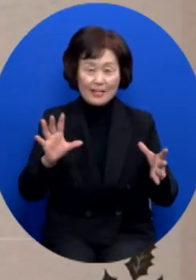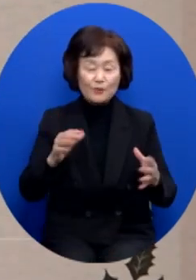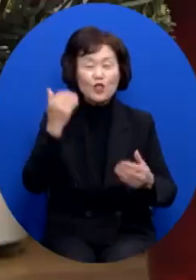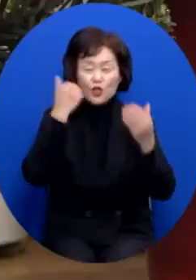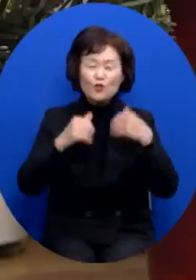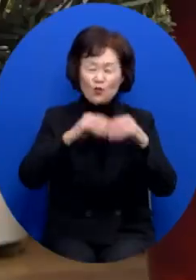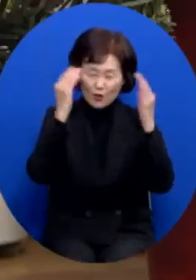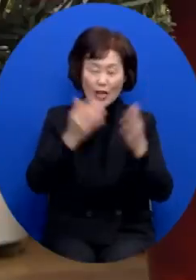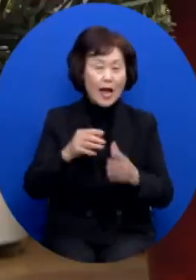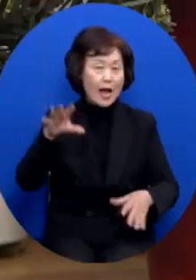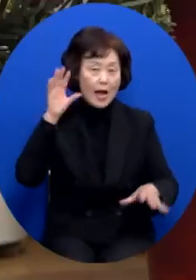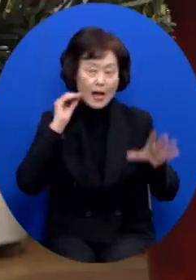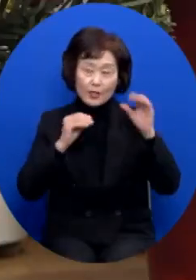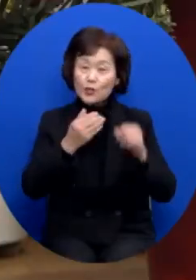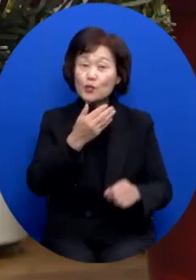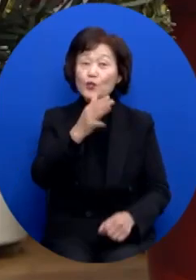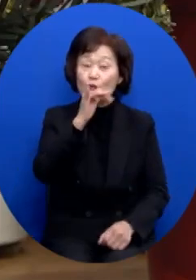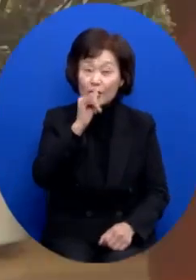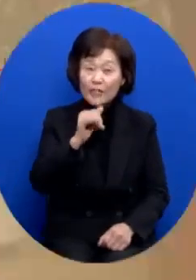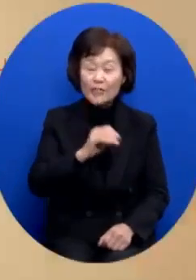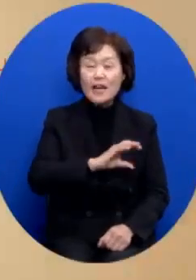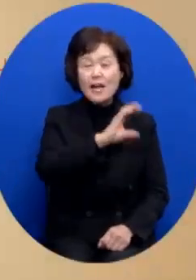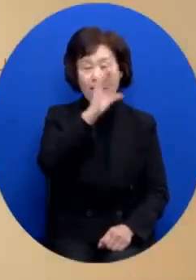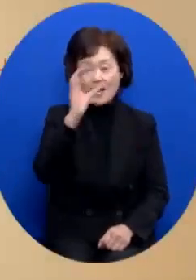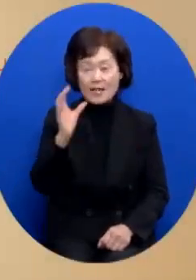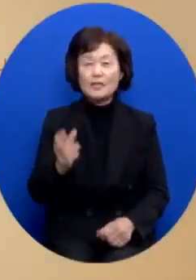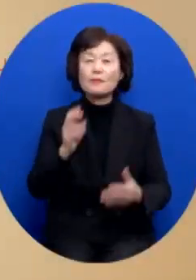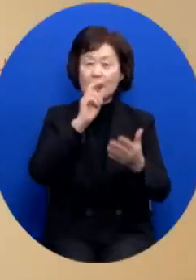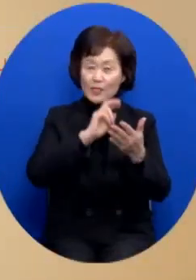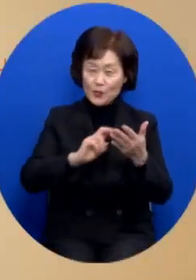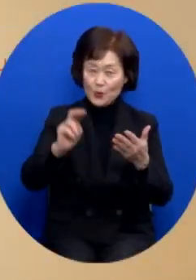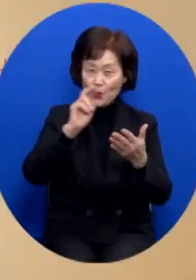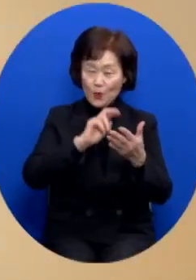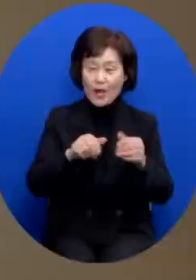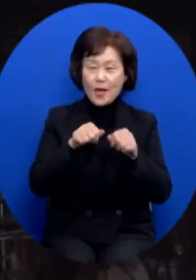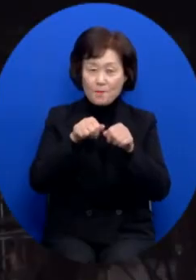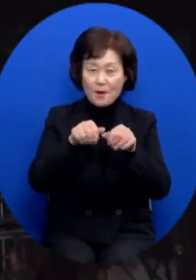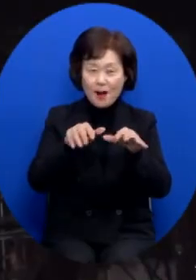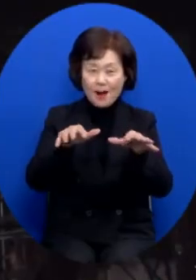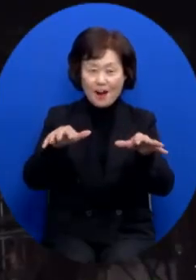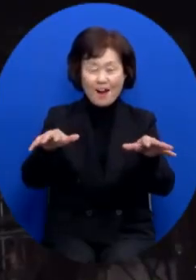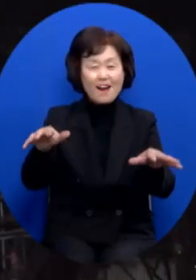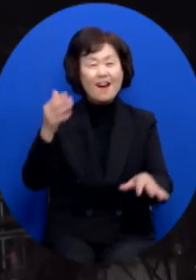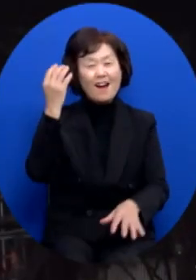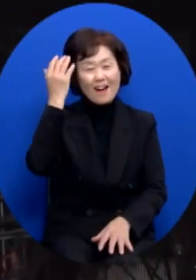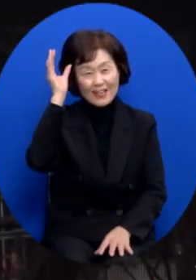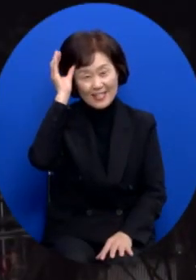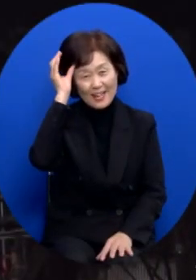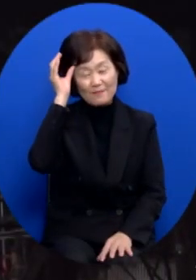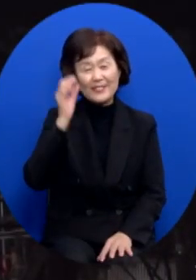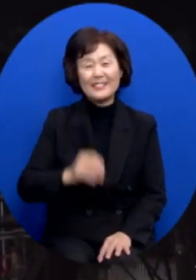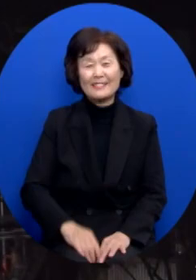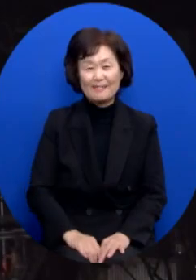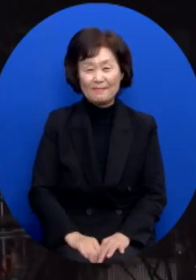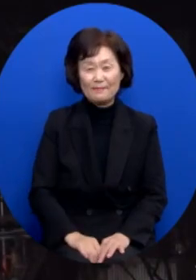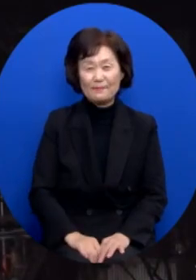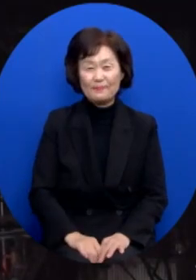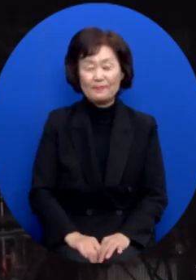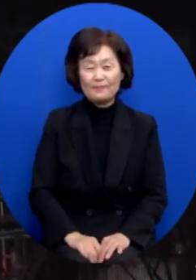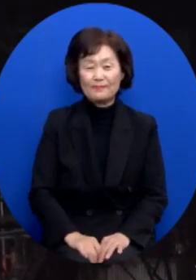캐럴로 성탄의 기쁨이 곳곳에 전해지길 기대합니다. CTS 뉴스